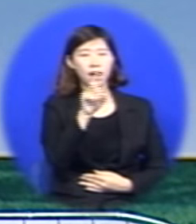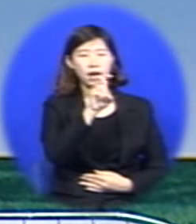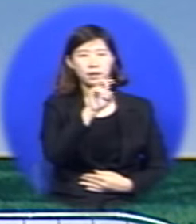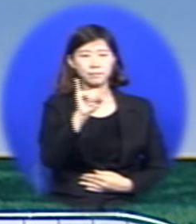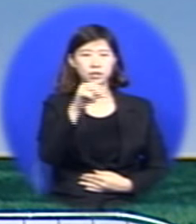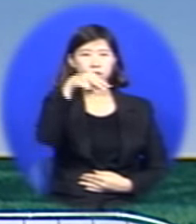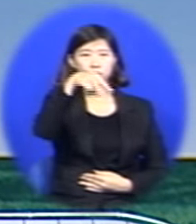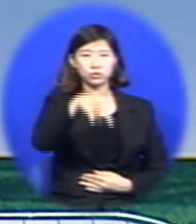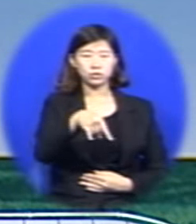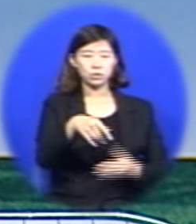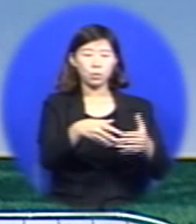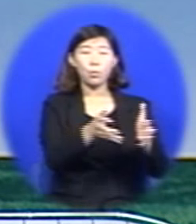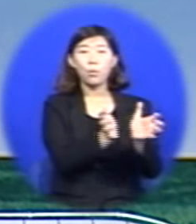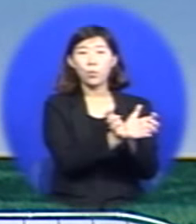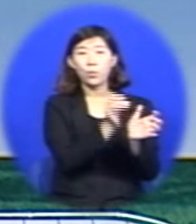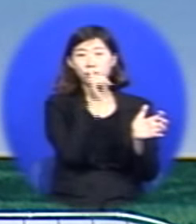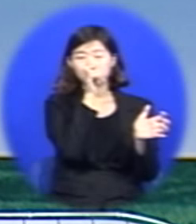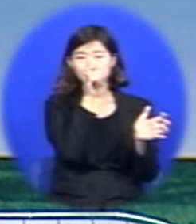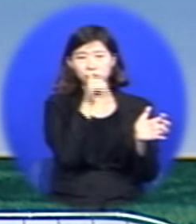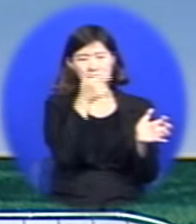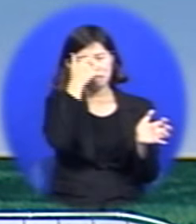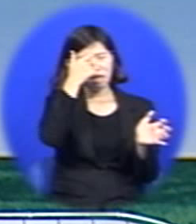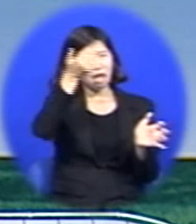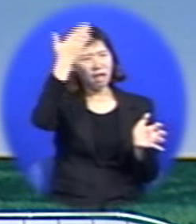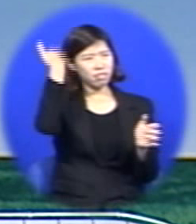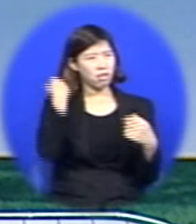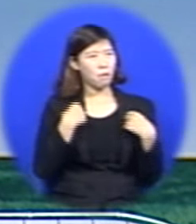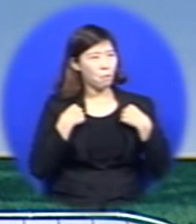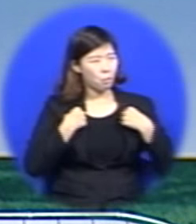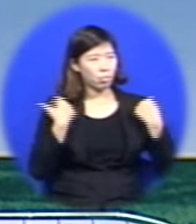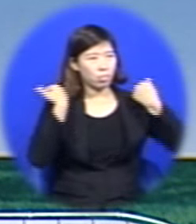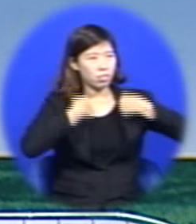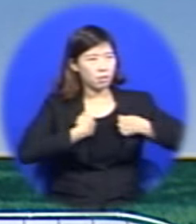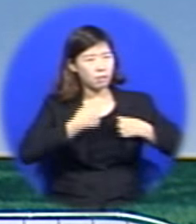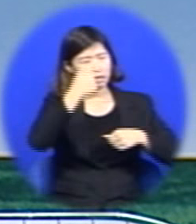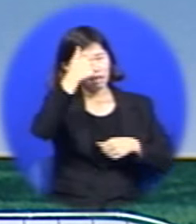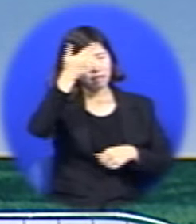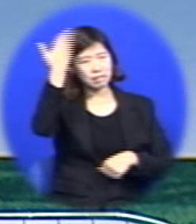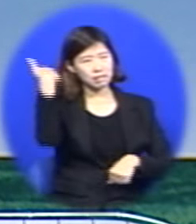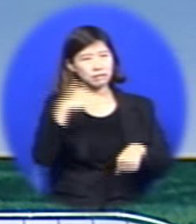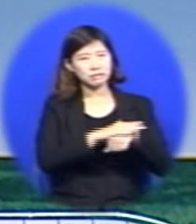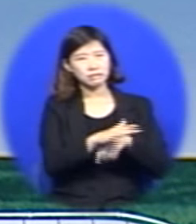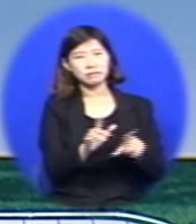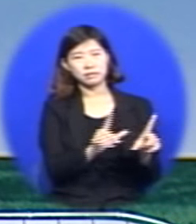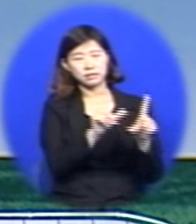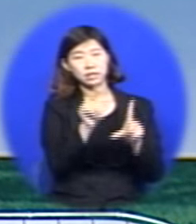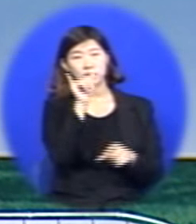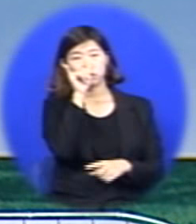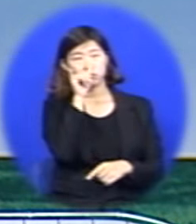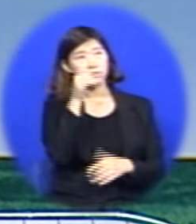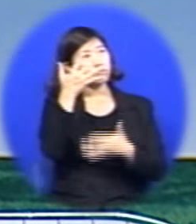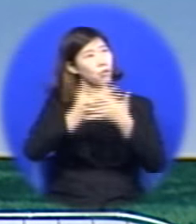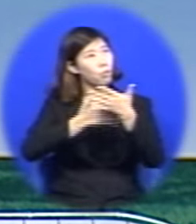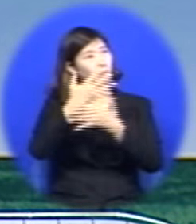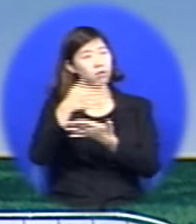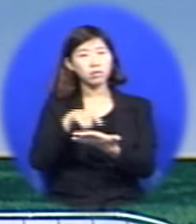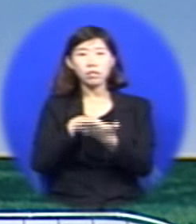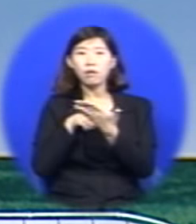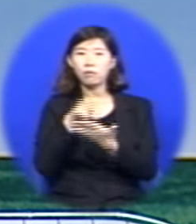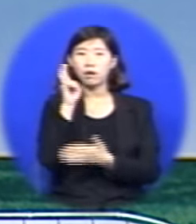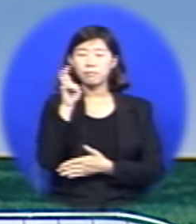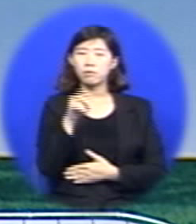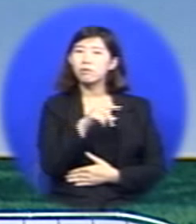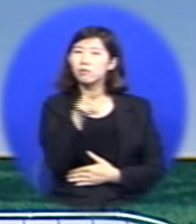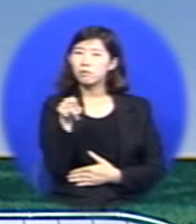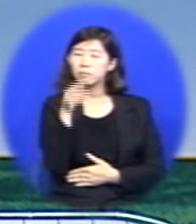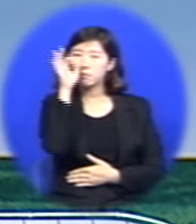있습니다. 아주 옛날 복장을 하고 옛날식으로 살아가는 사람들이죠. 영화에도 나온, 아마 여러분들도 본 기억이 있으실